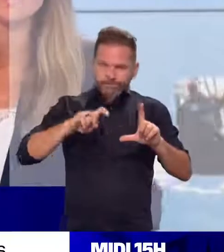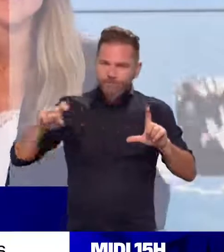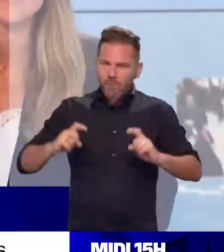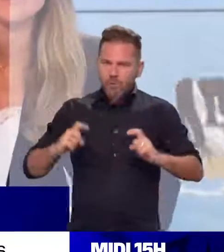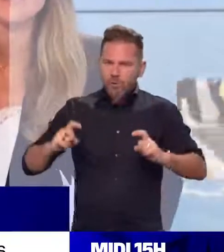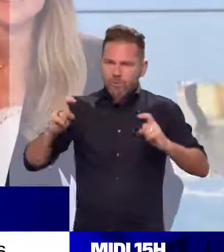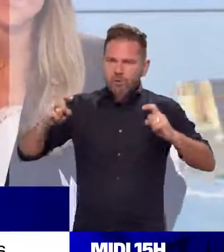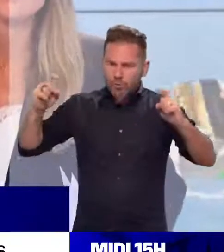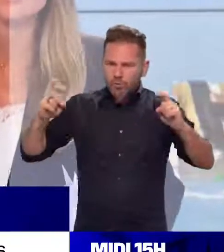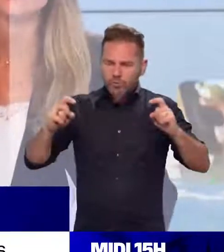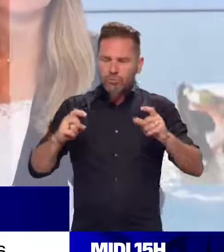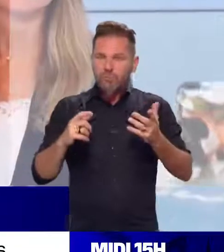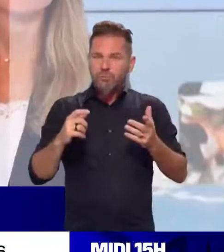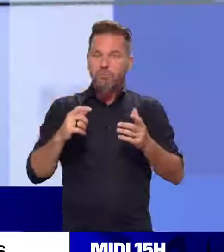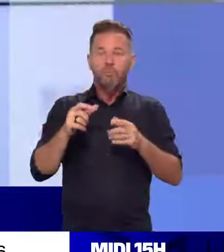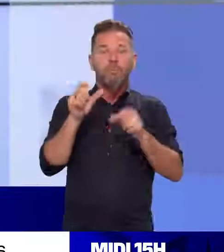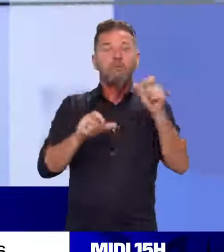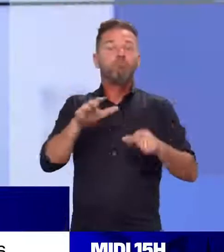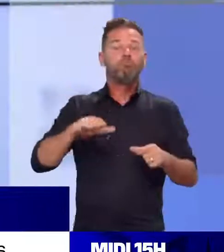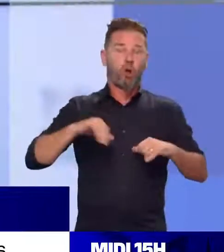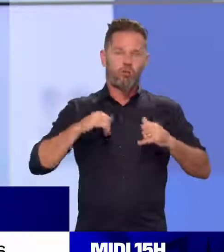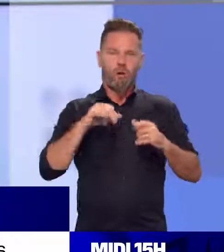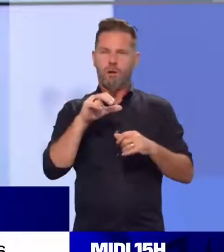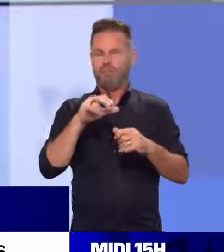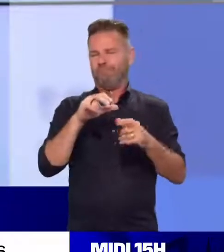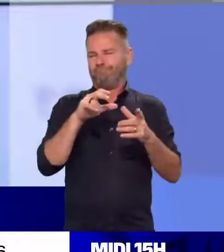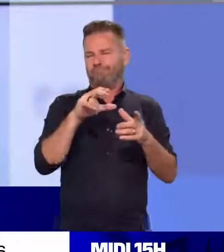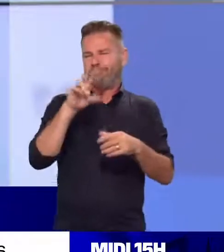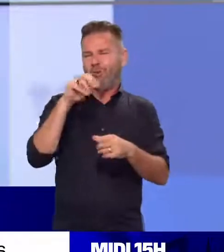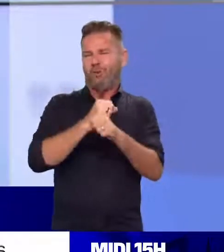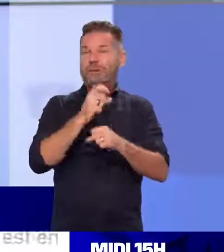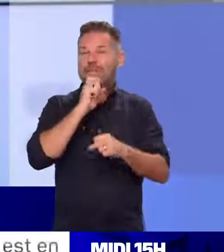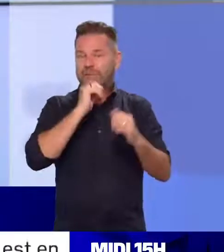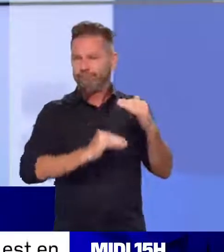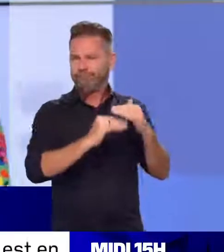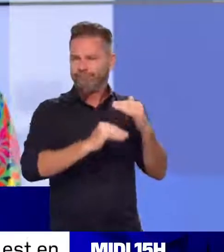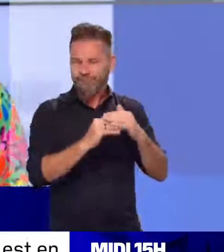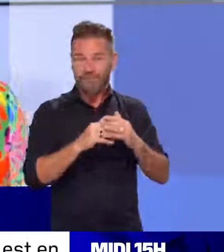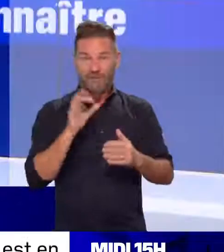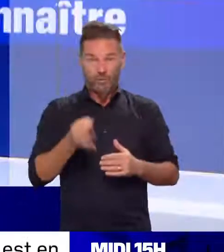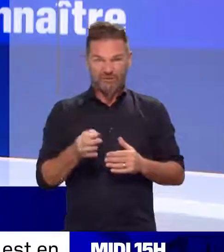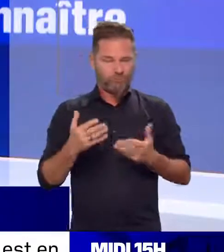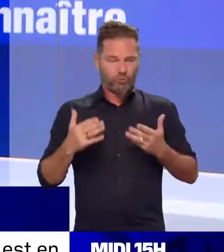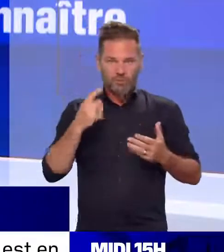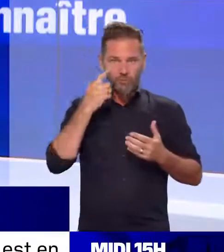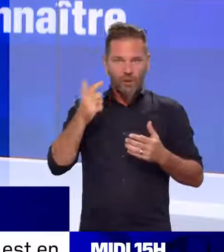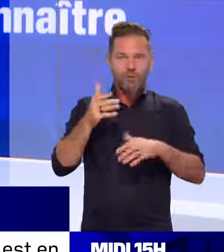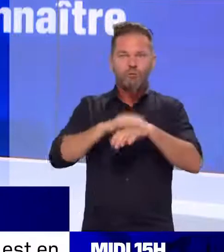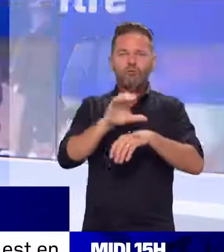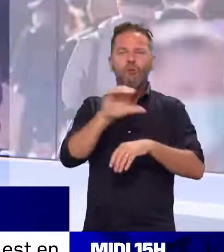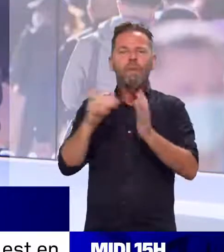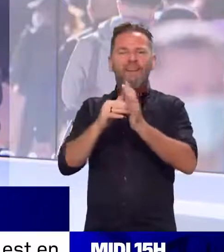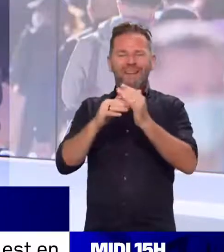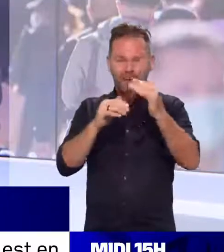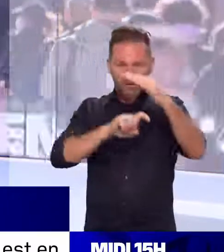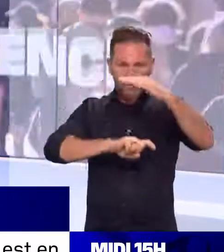donc chez les moins de 30 ans. Oui, en effet, et ça s'observe à travers le taux d'indice, le taux d'incidence du Covid-19, c'est-à-dire, on le